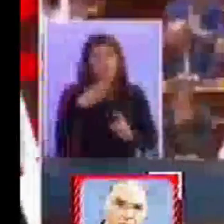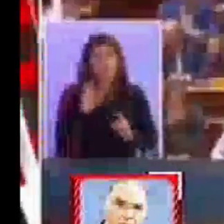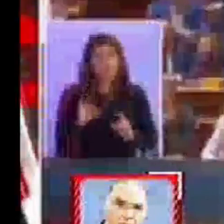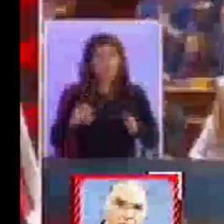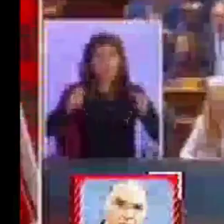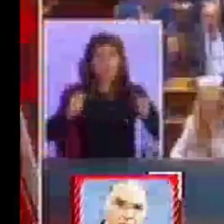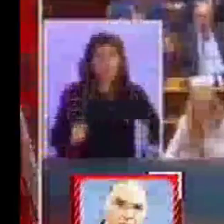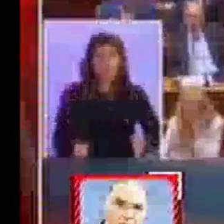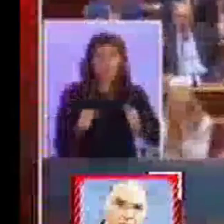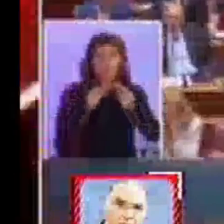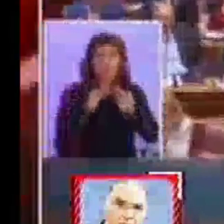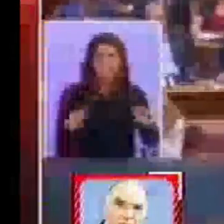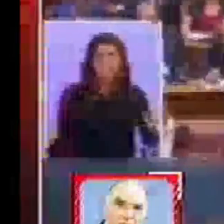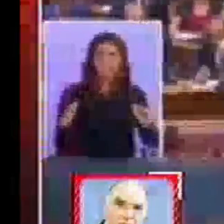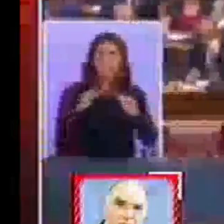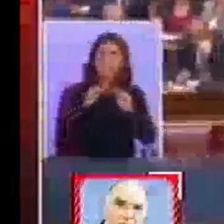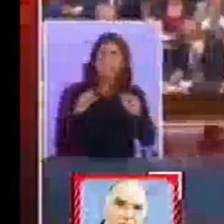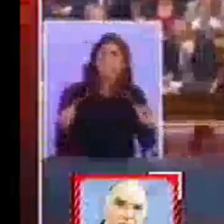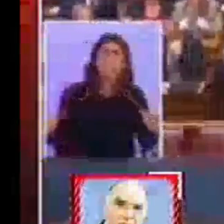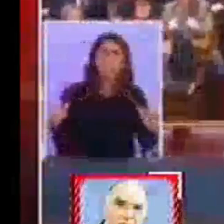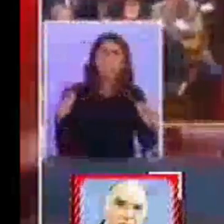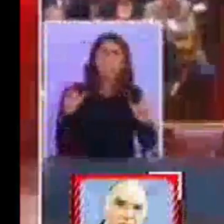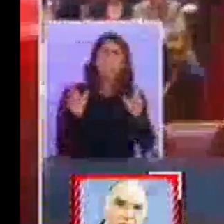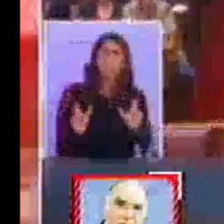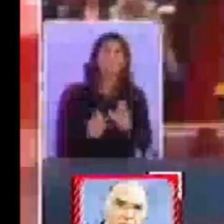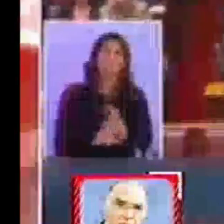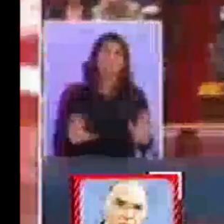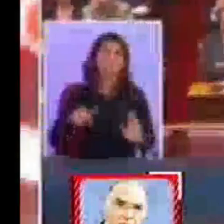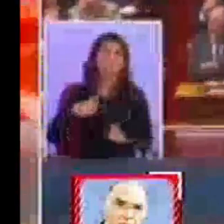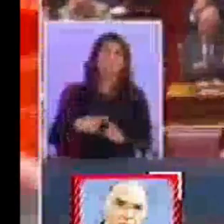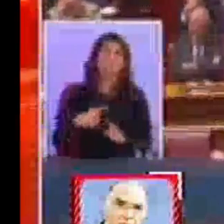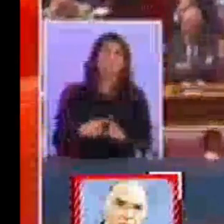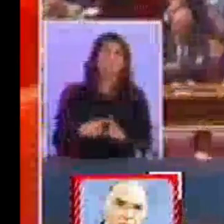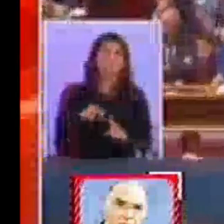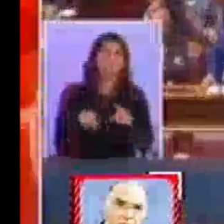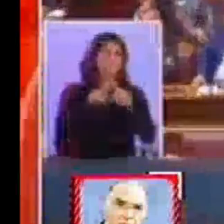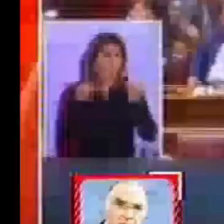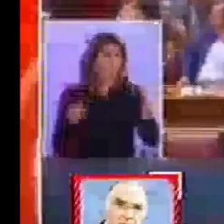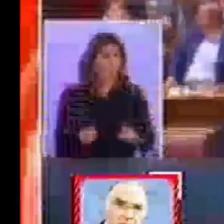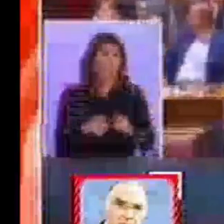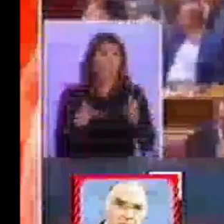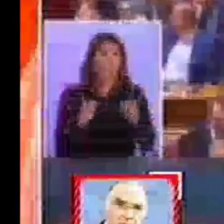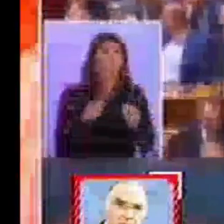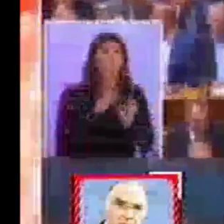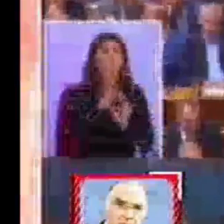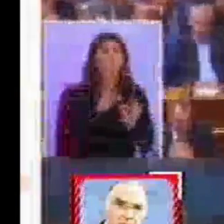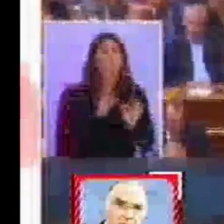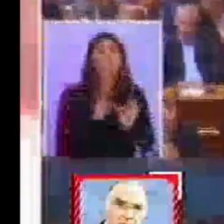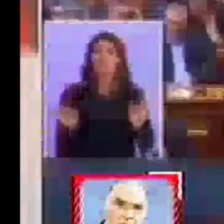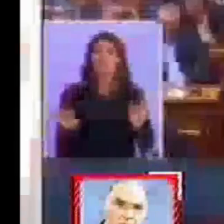όφυλαν κατά την άποψή μου να παραδώσουν την έδρα. Αρκεί να σας πω ότι ο Σακελαρίδης και η Κατριβάνου που φύγανε από το